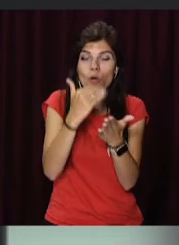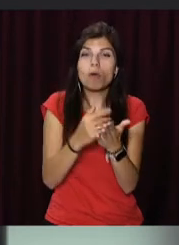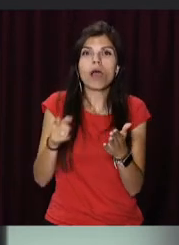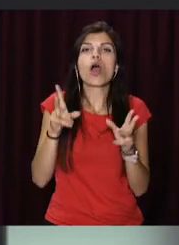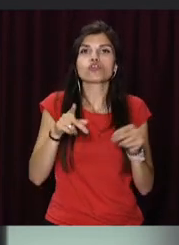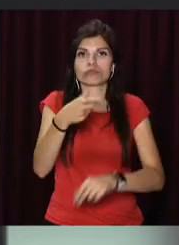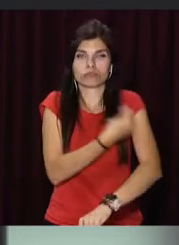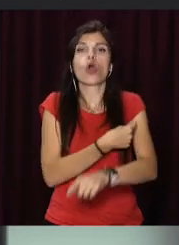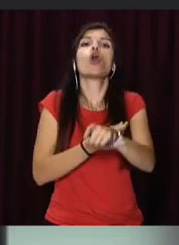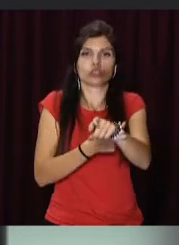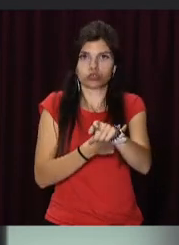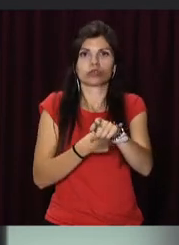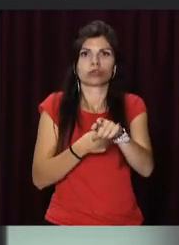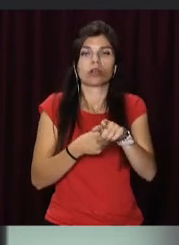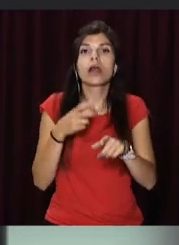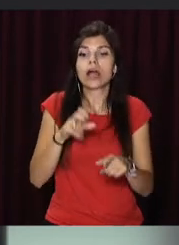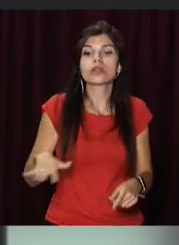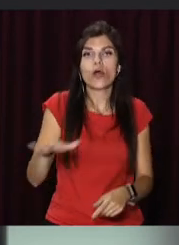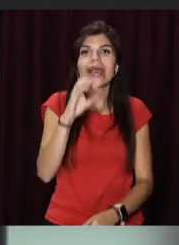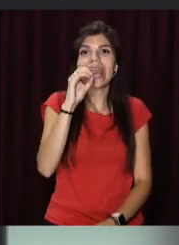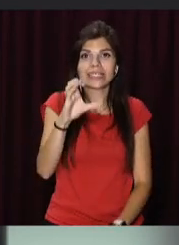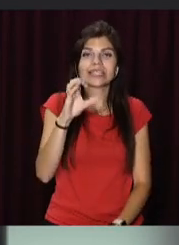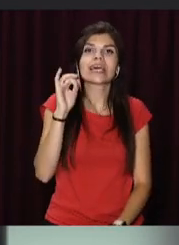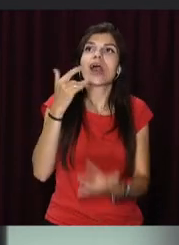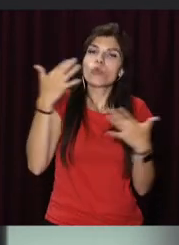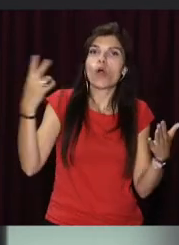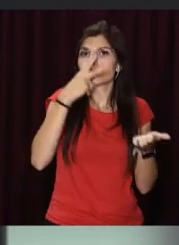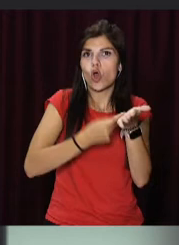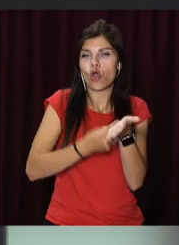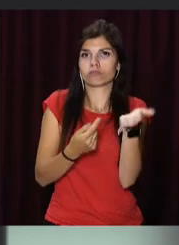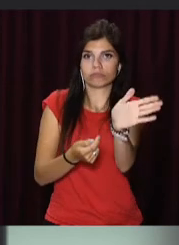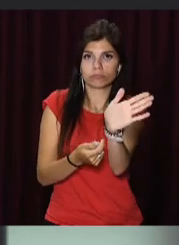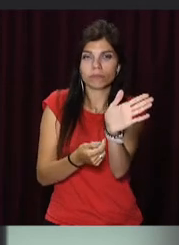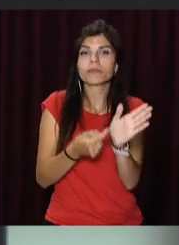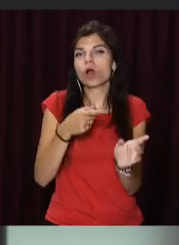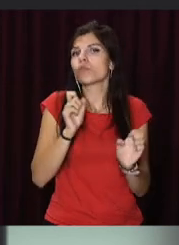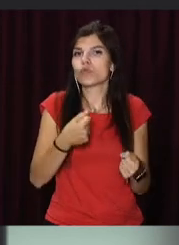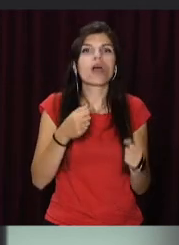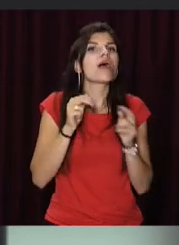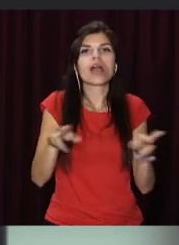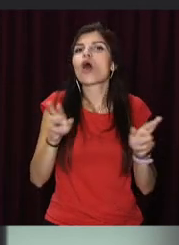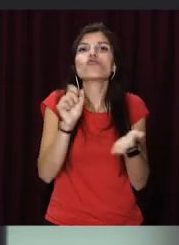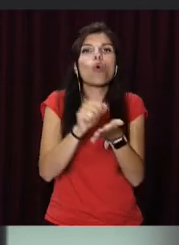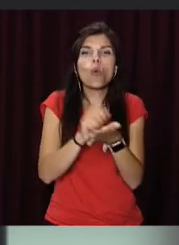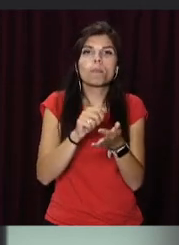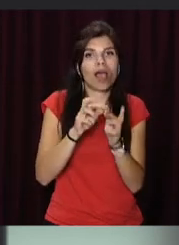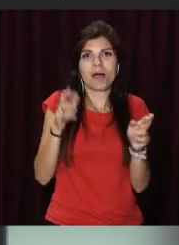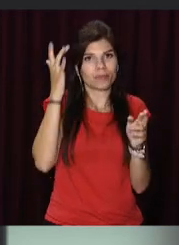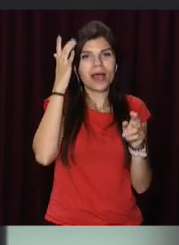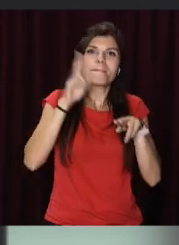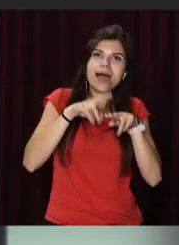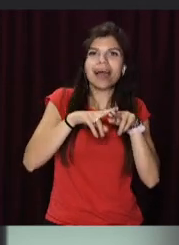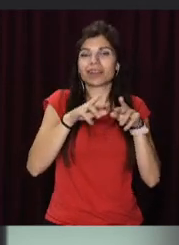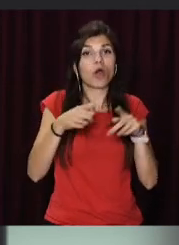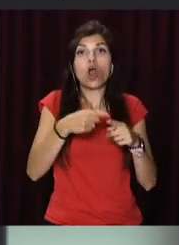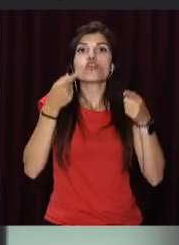про вакцинацію в Україні, на території ЄС та інших країнах. Працюватиме, як і будь-який інший документ у дії. Його